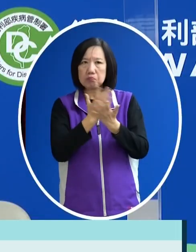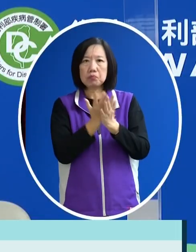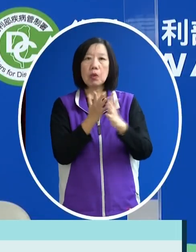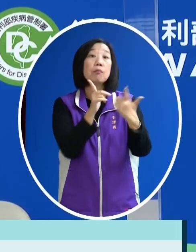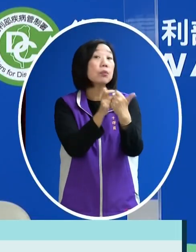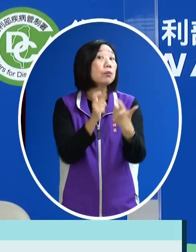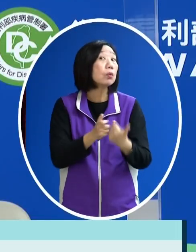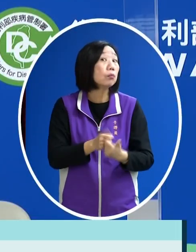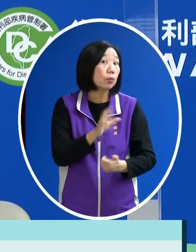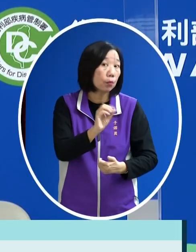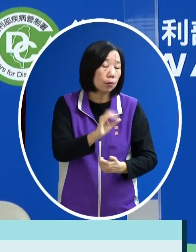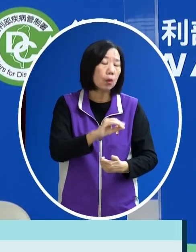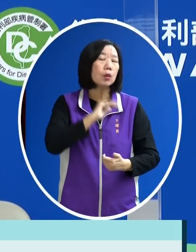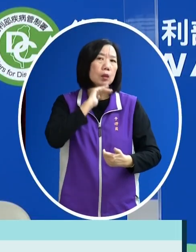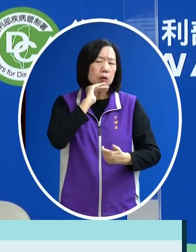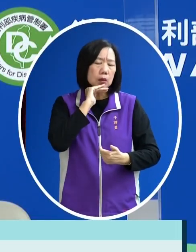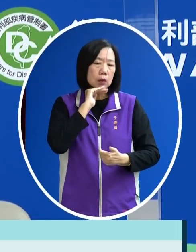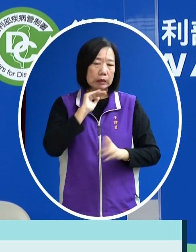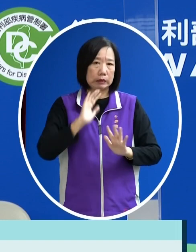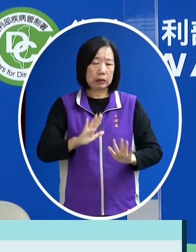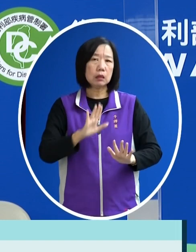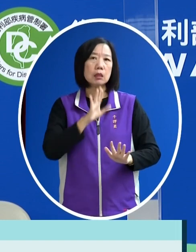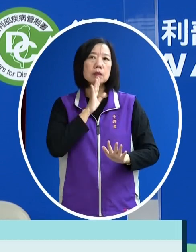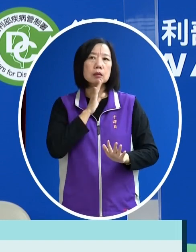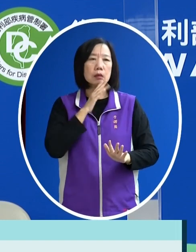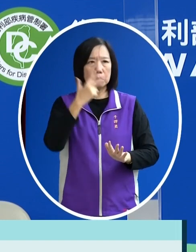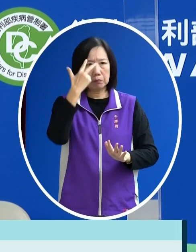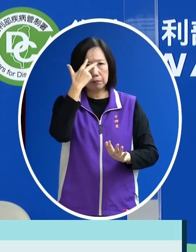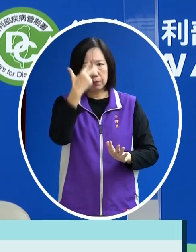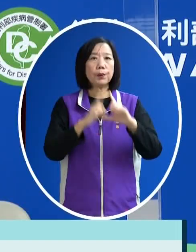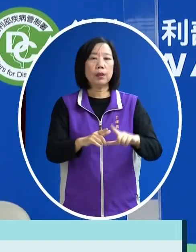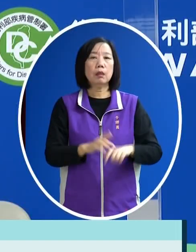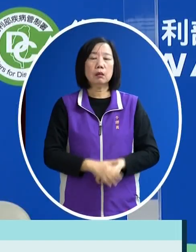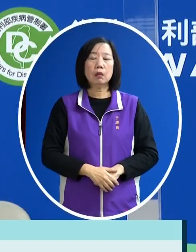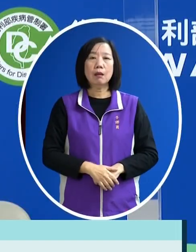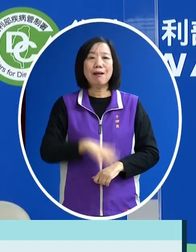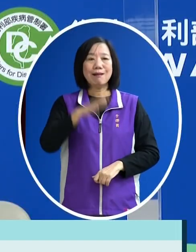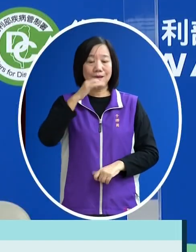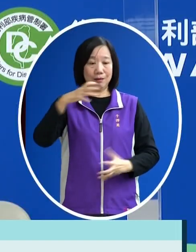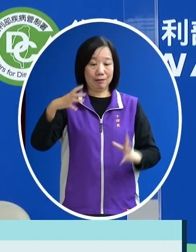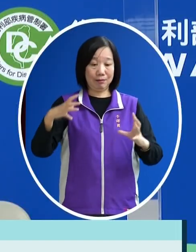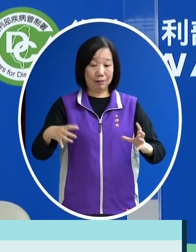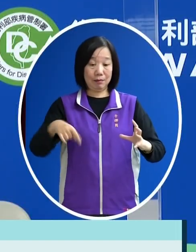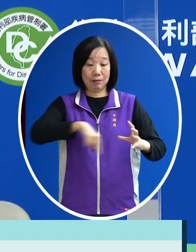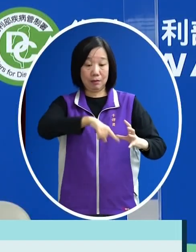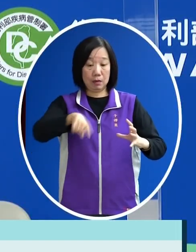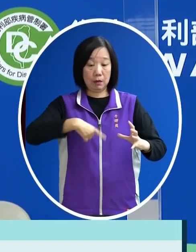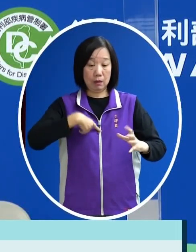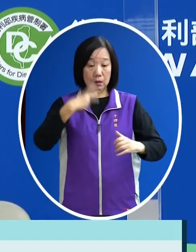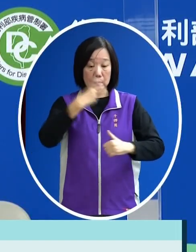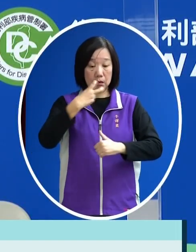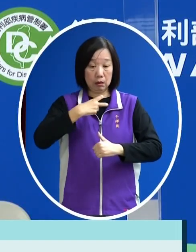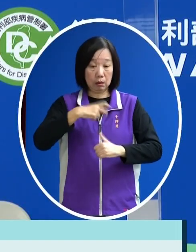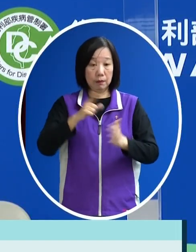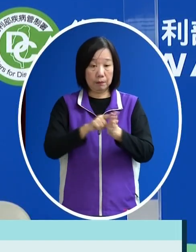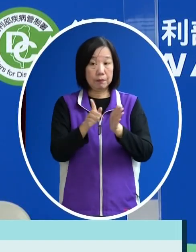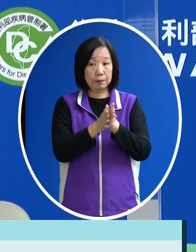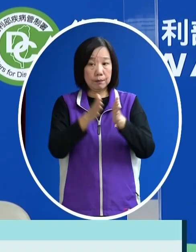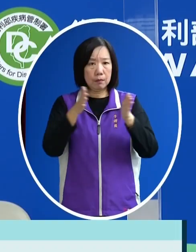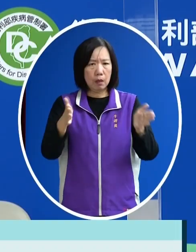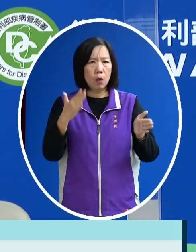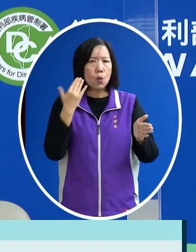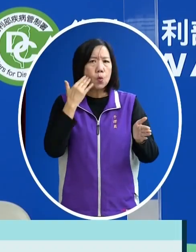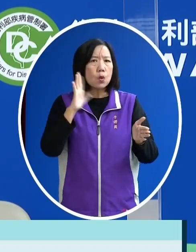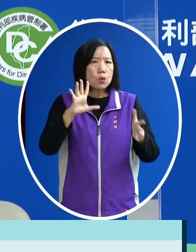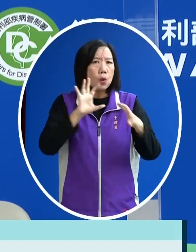前应该不会是采这个7天的这个方案啊，或者说在检验当中，它的相关的资料如果